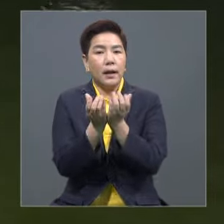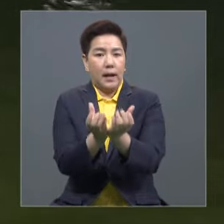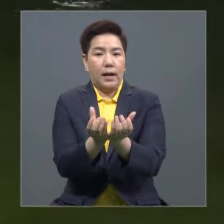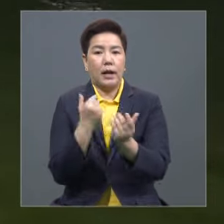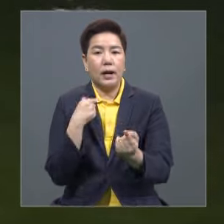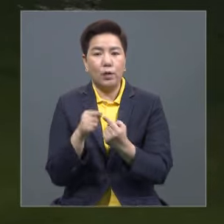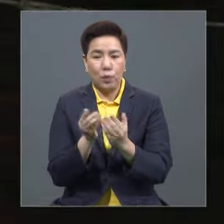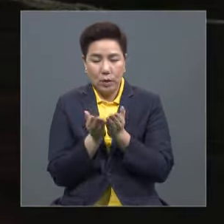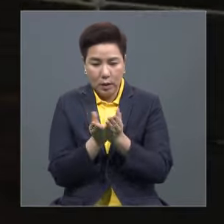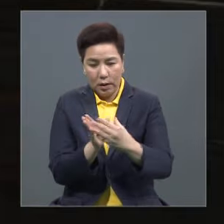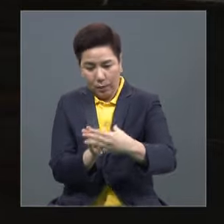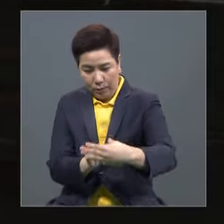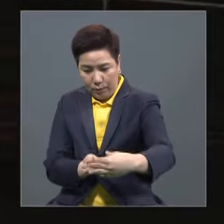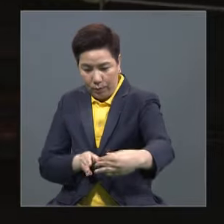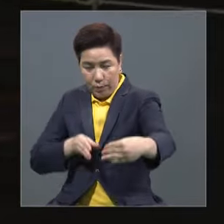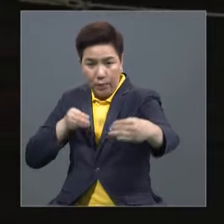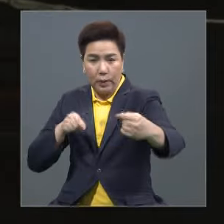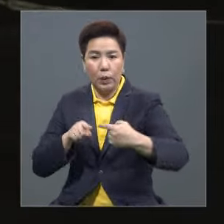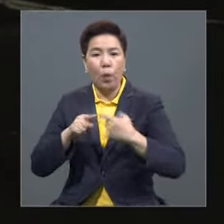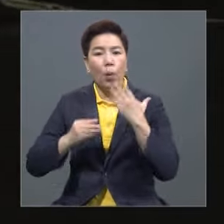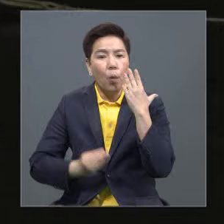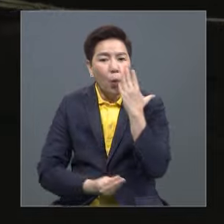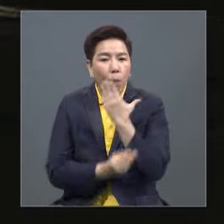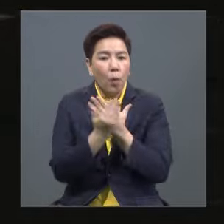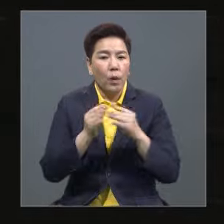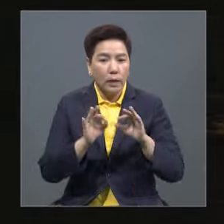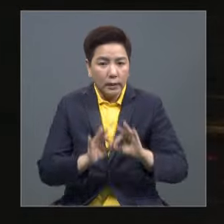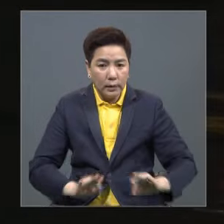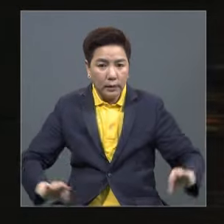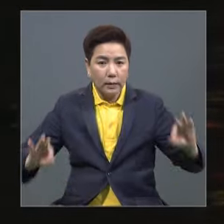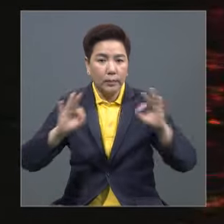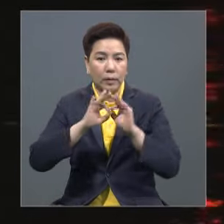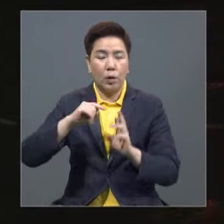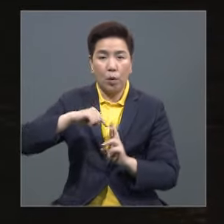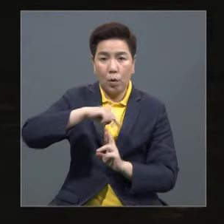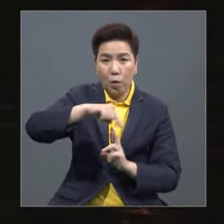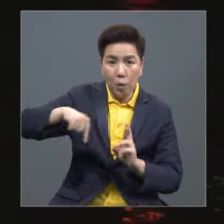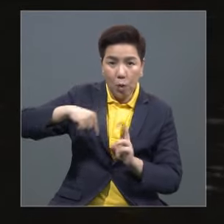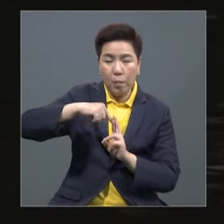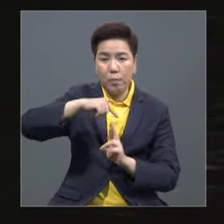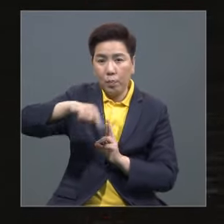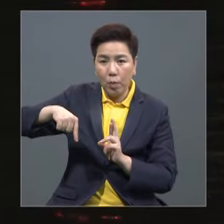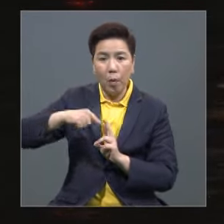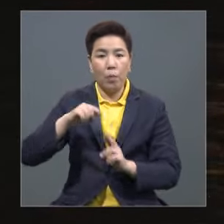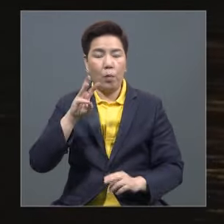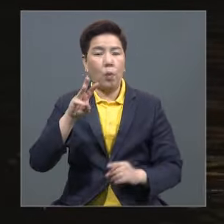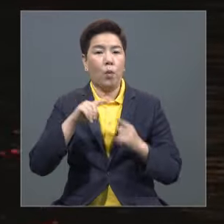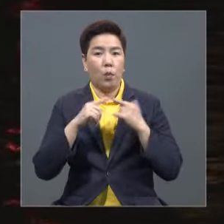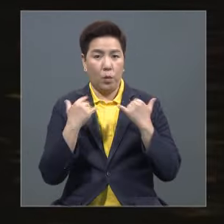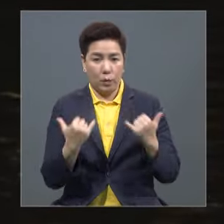พยุหยาตราทางชลมารคเนื่องในโอกาสมหามงคลเฉลิมพระชนพรรษา 6รอบ 28กรกฎาคม